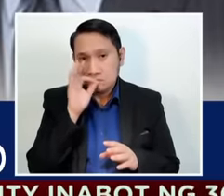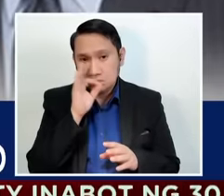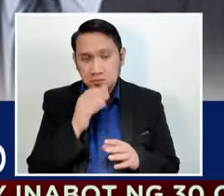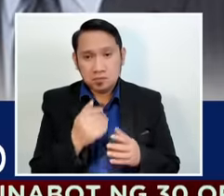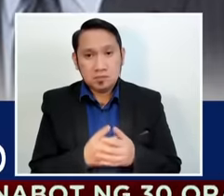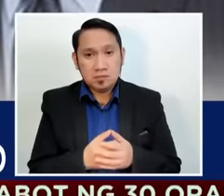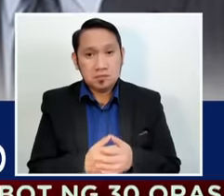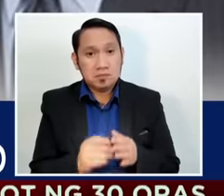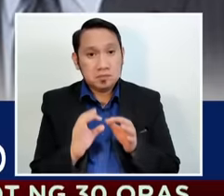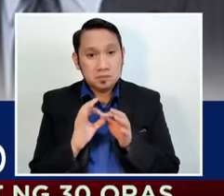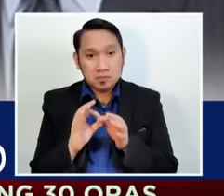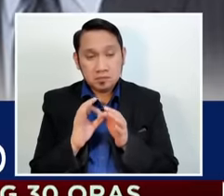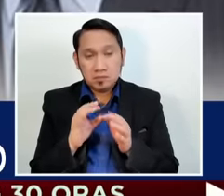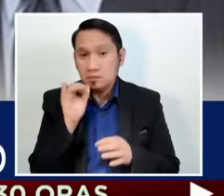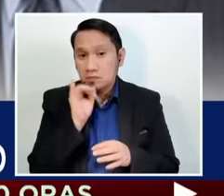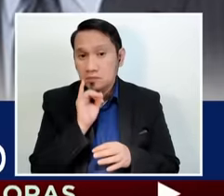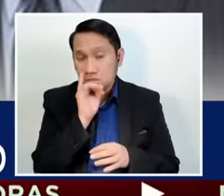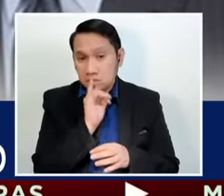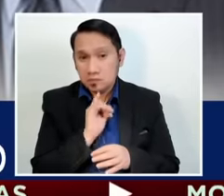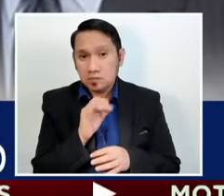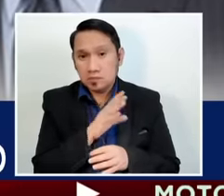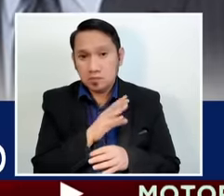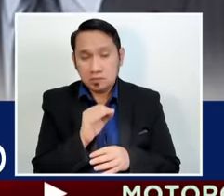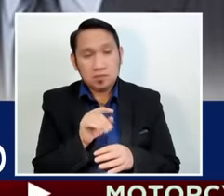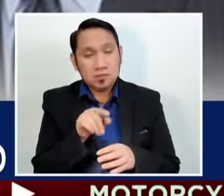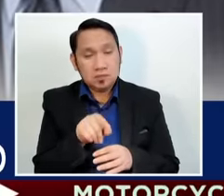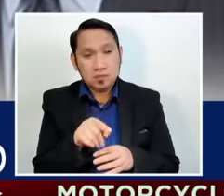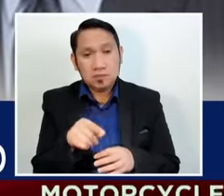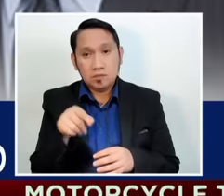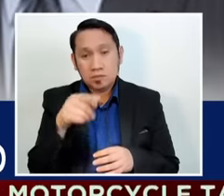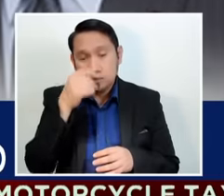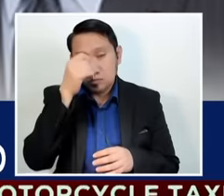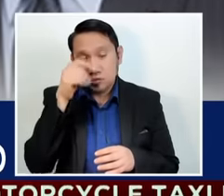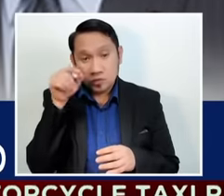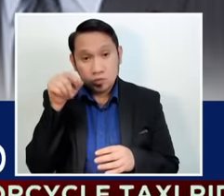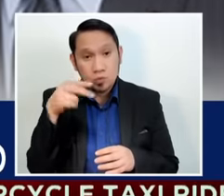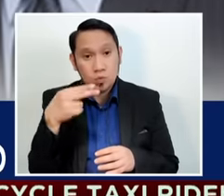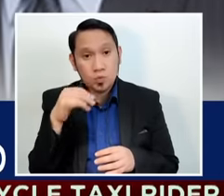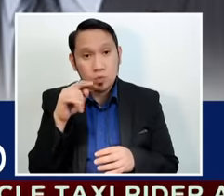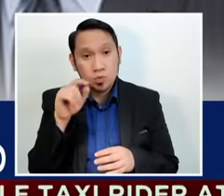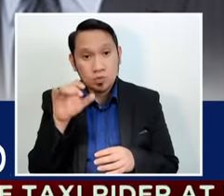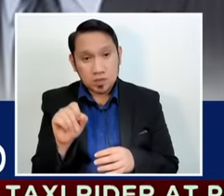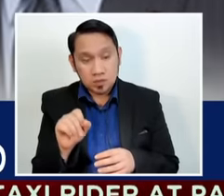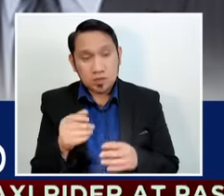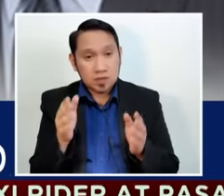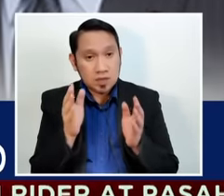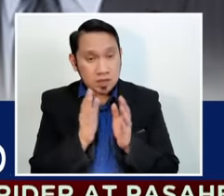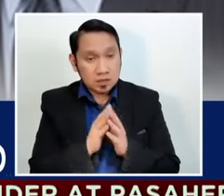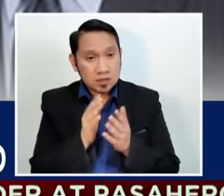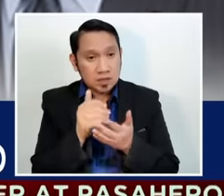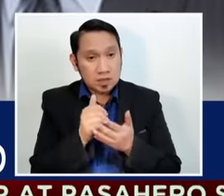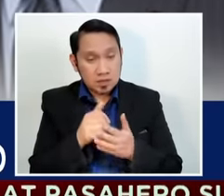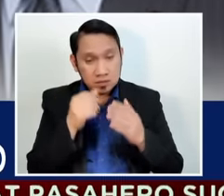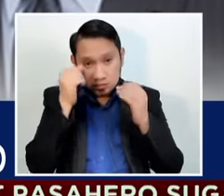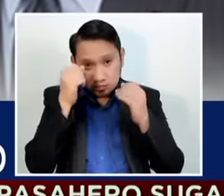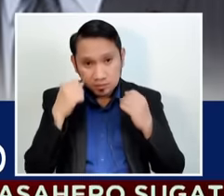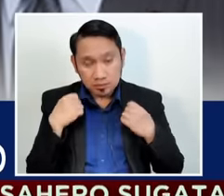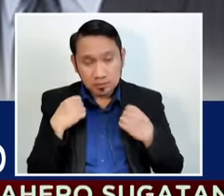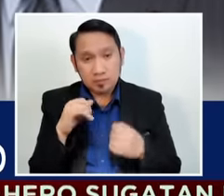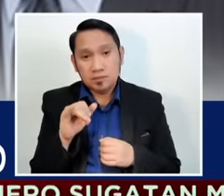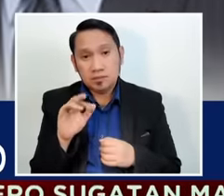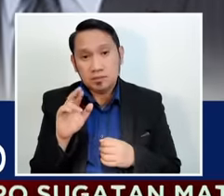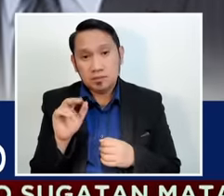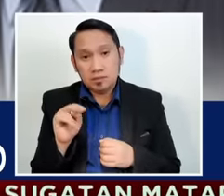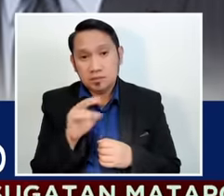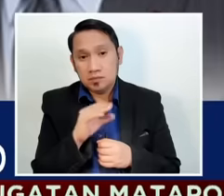rin sila sa Israel, gayon din direkta sa mga Houthis. Umapila rin sila ng tulong sa Saudi Arabia, Oman, Iran at iba pang